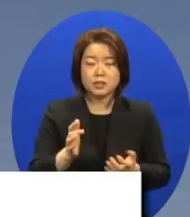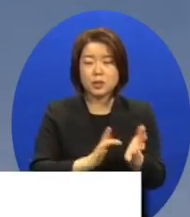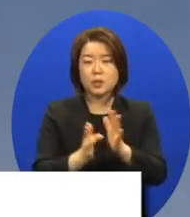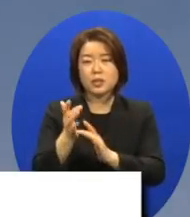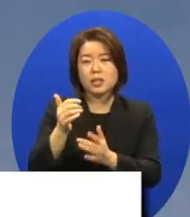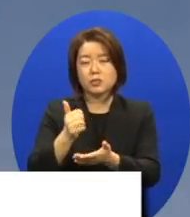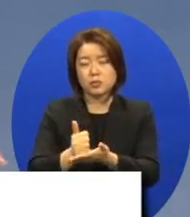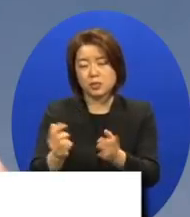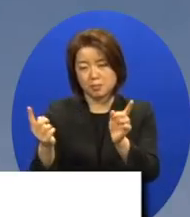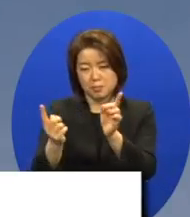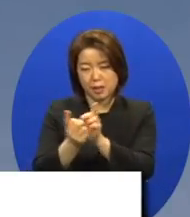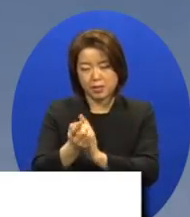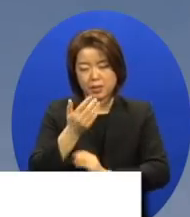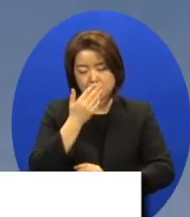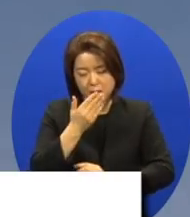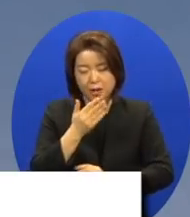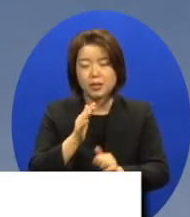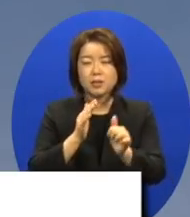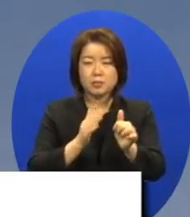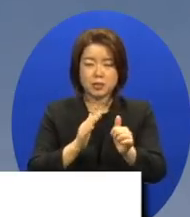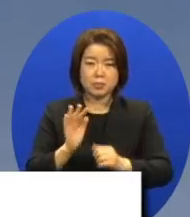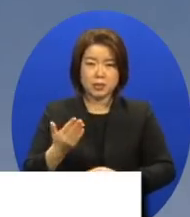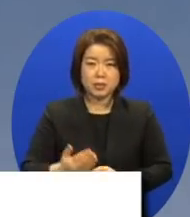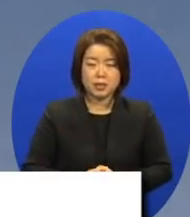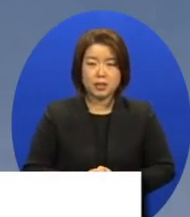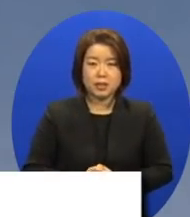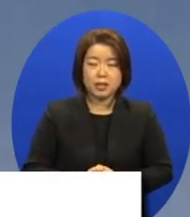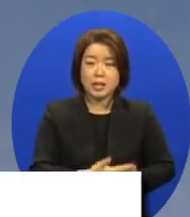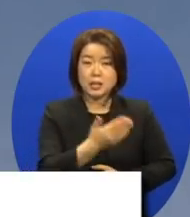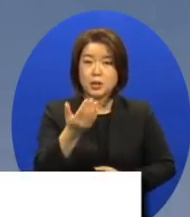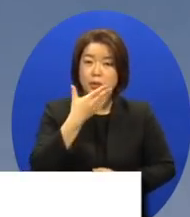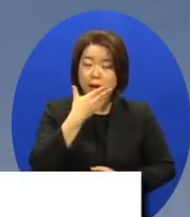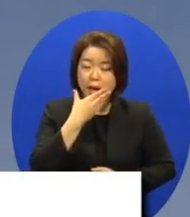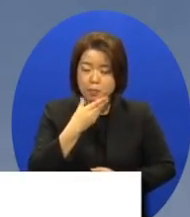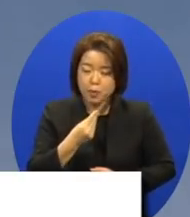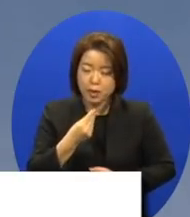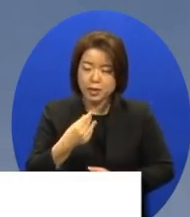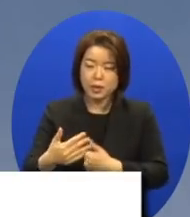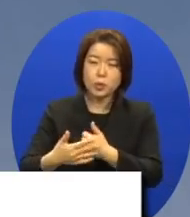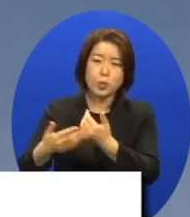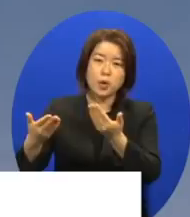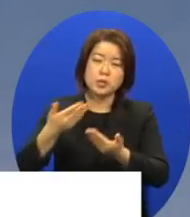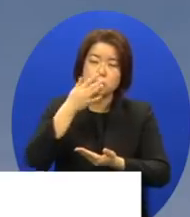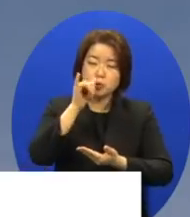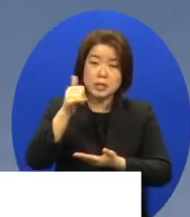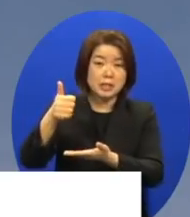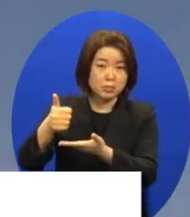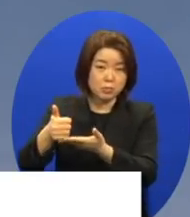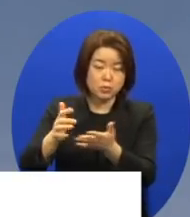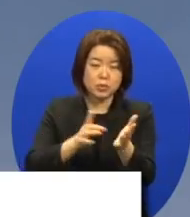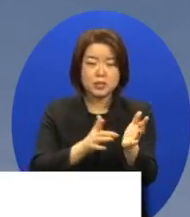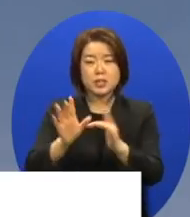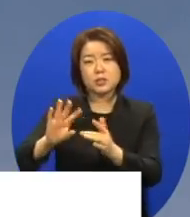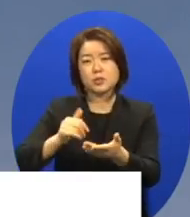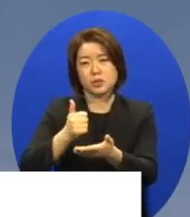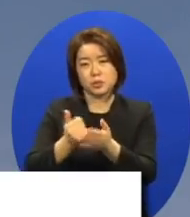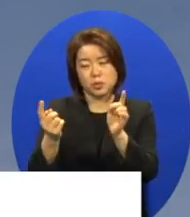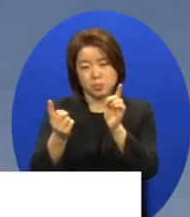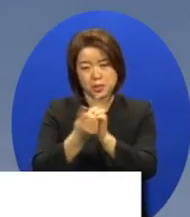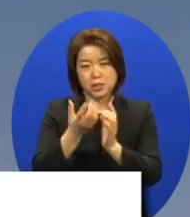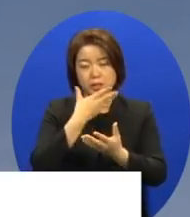만날 수 있게 되기 바랍니다 여러분을 행복하게 해줄 수 있는 그분 예수 그리스도를 만나게 되시기를